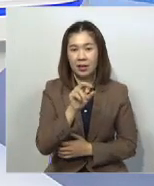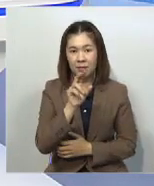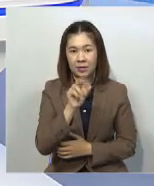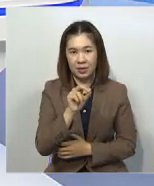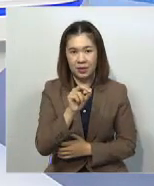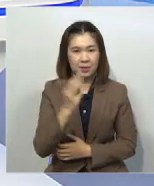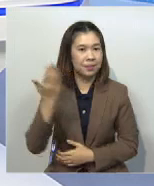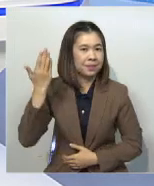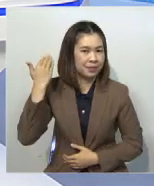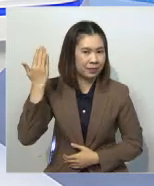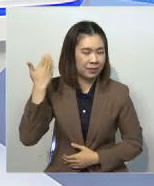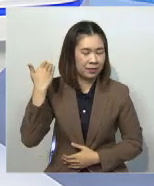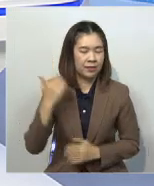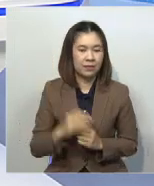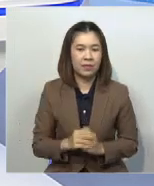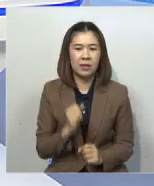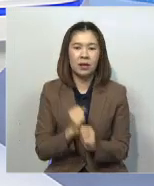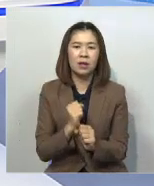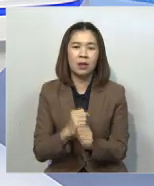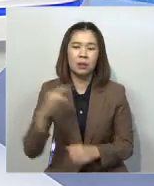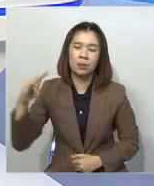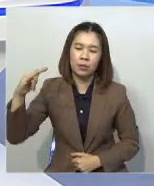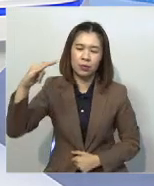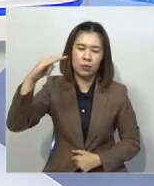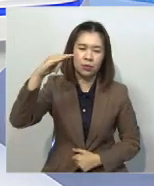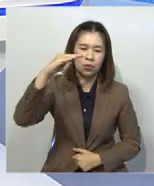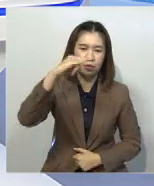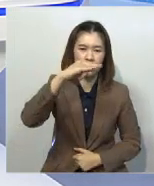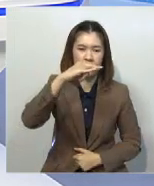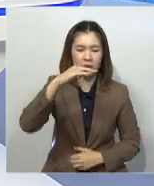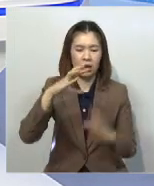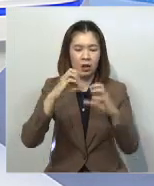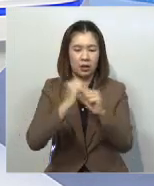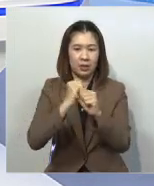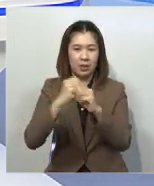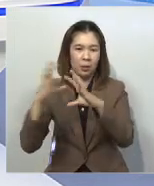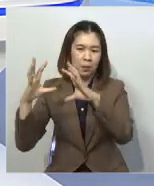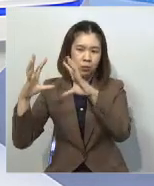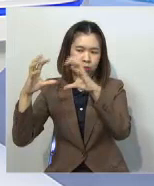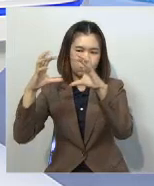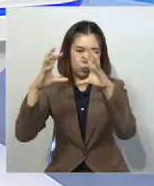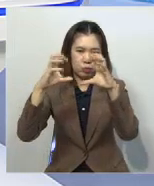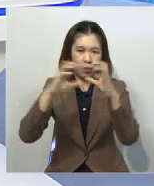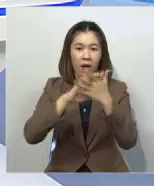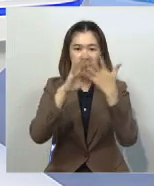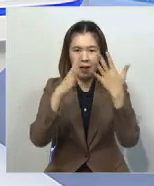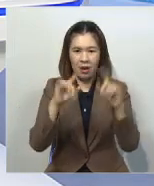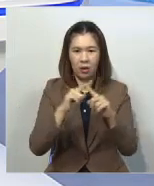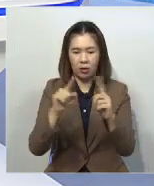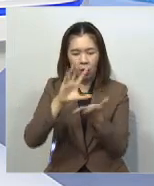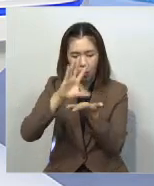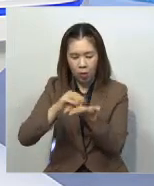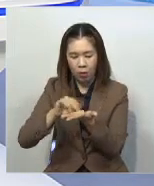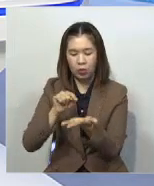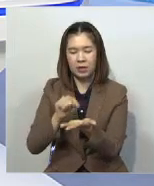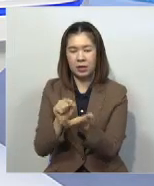า30นาทีที่ผ่านมาได้ขึ้นบินไปปฏิบัติการก่อเมฆหรือว่าก่อกวนเนี่ยนะคะแต่ว่าหลังจากนี้เนี่ยเดี๋ยวต้องนำข้อมูลม